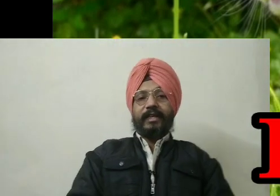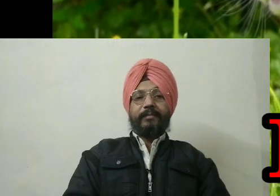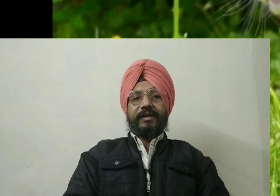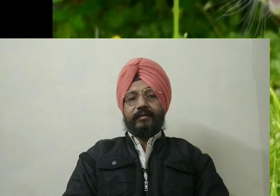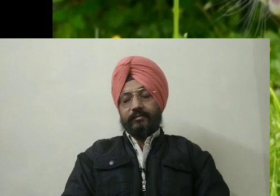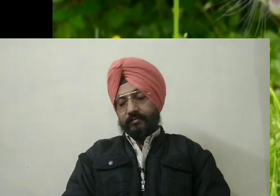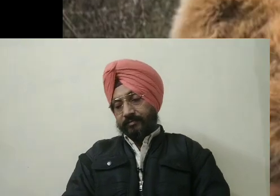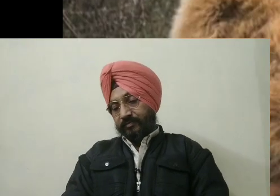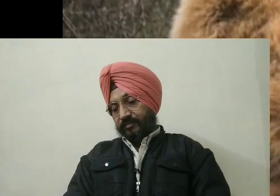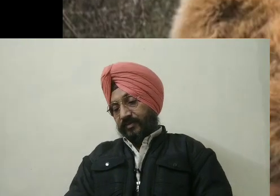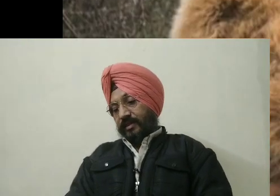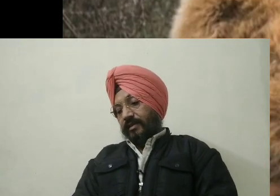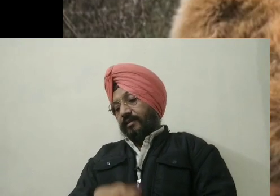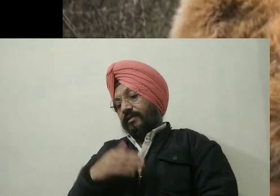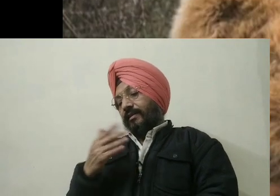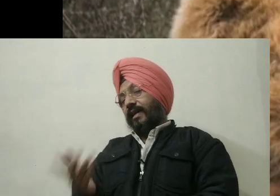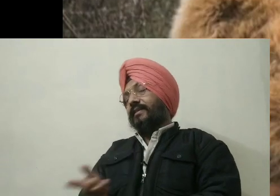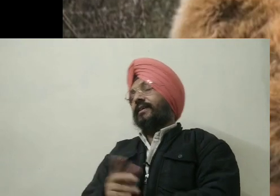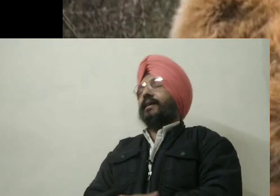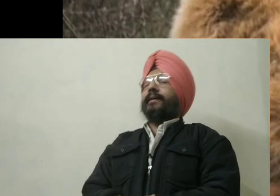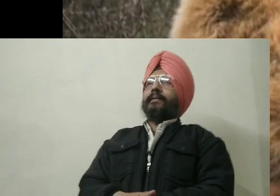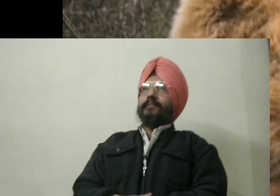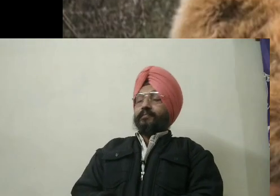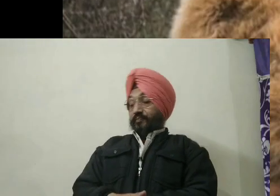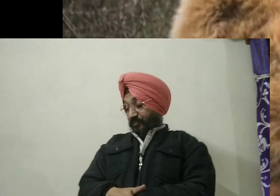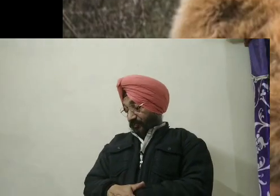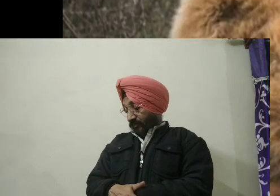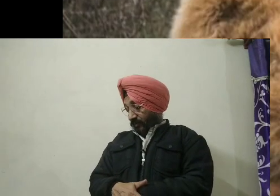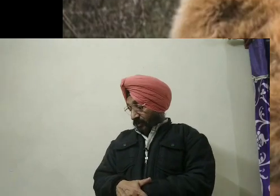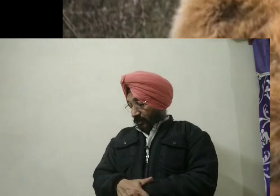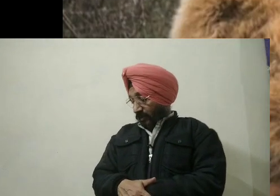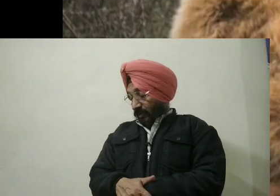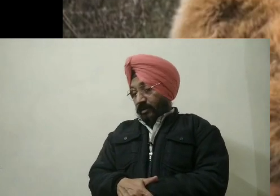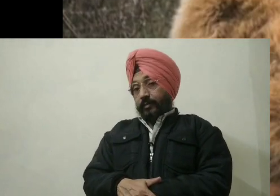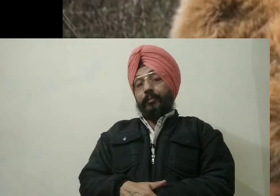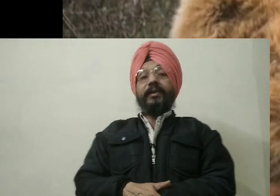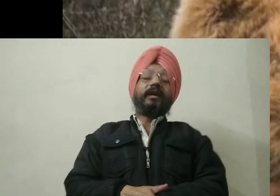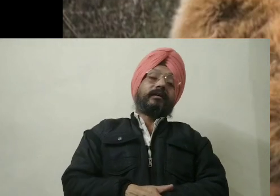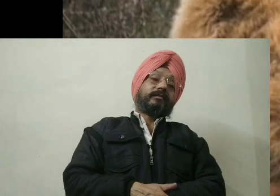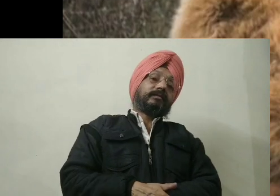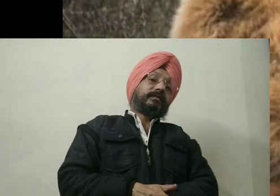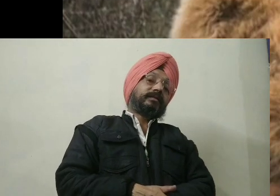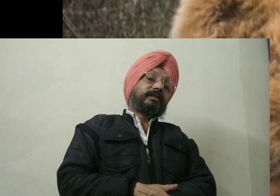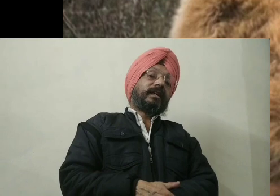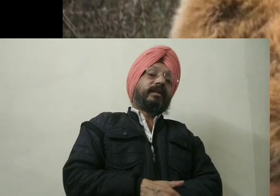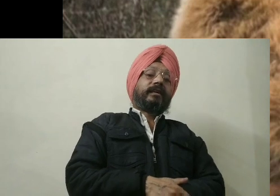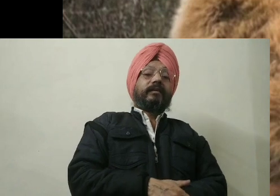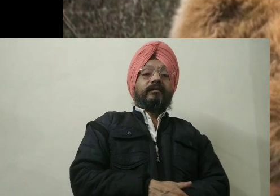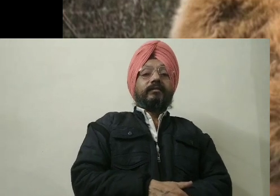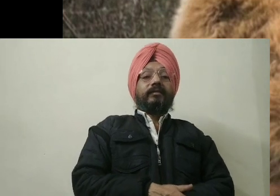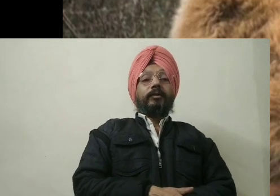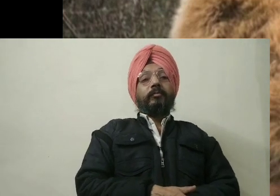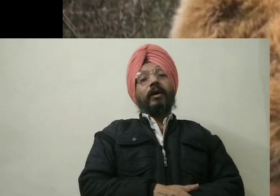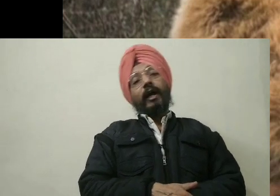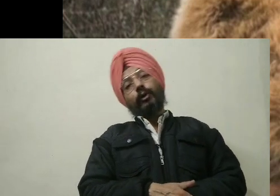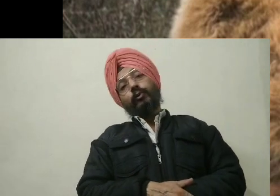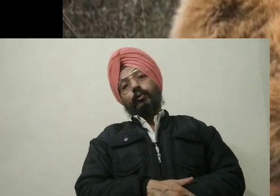रेबिट नेक्स्ट है बियर यानि